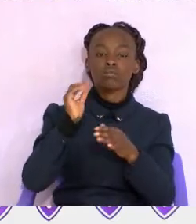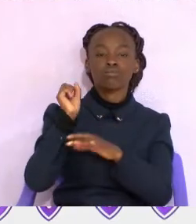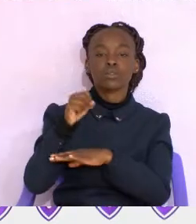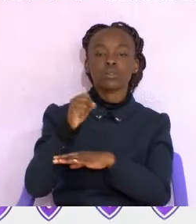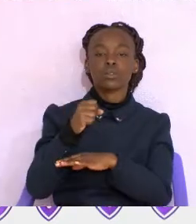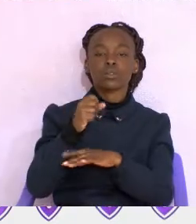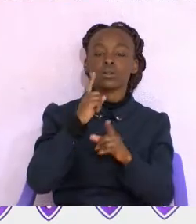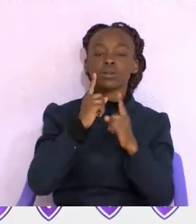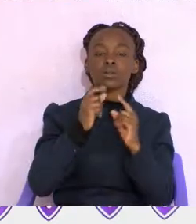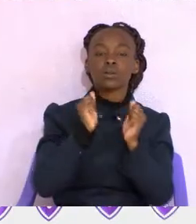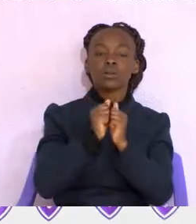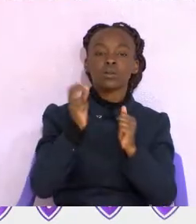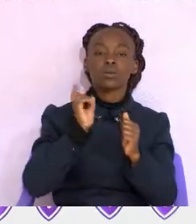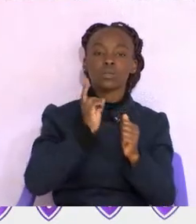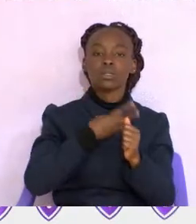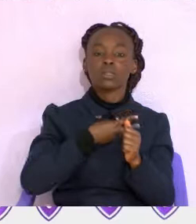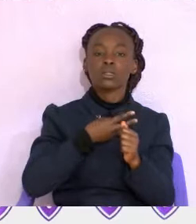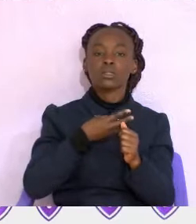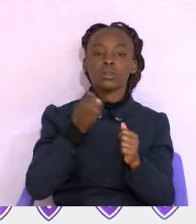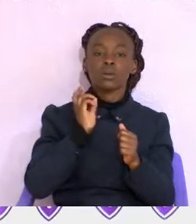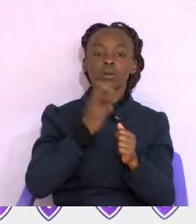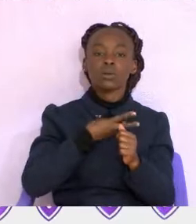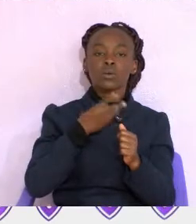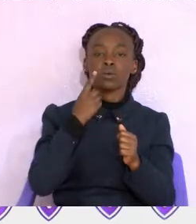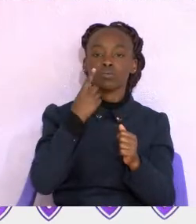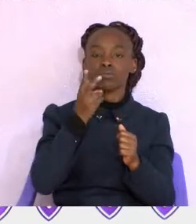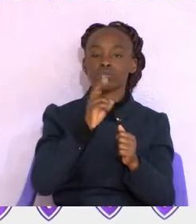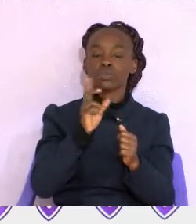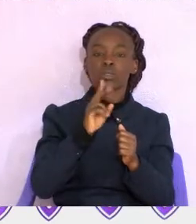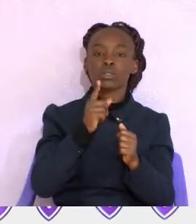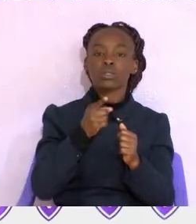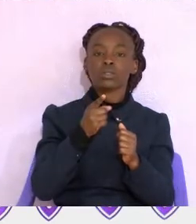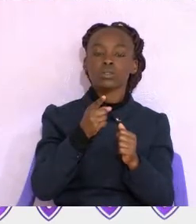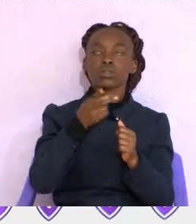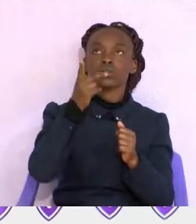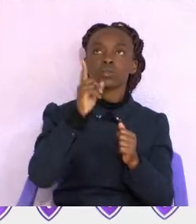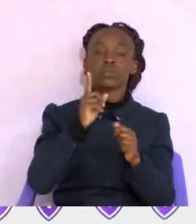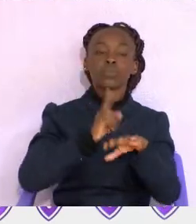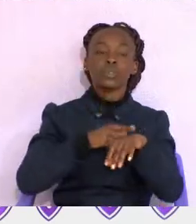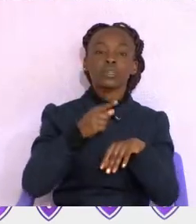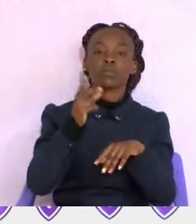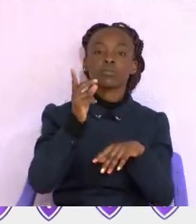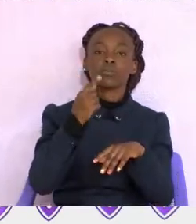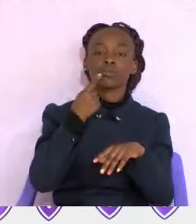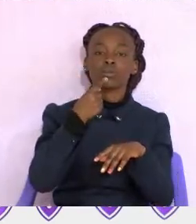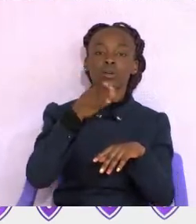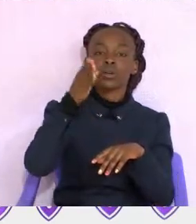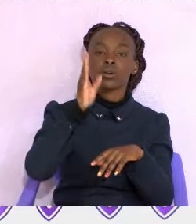tuishi. Baba, nena nasi tupone. Nena nasi, maana Mungu wewe unaposema unafuatilia neno